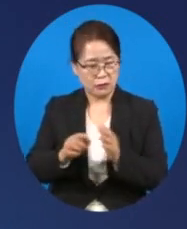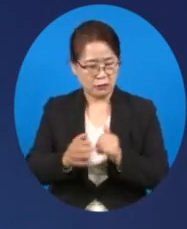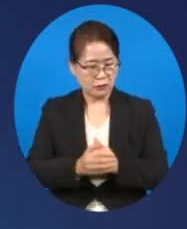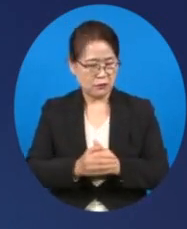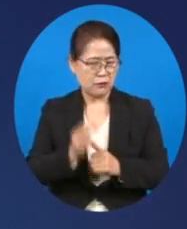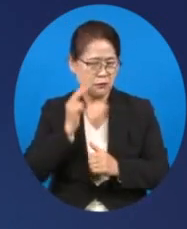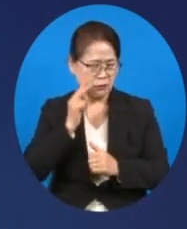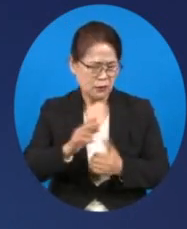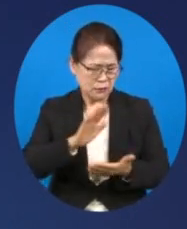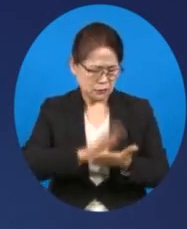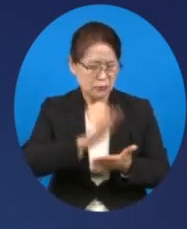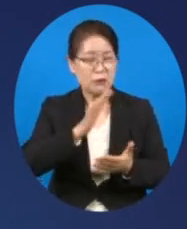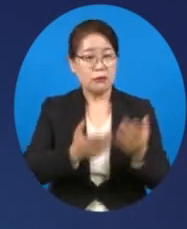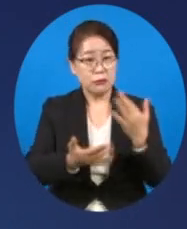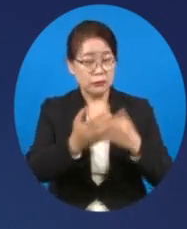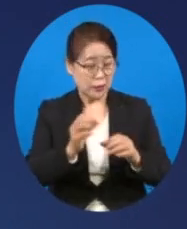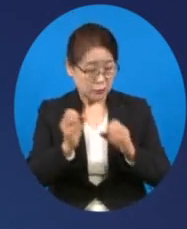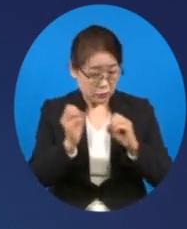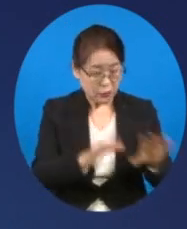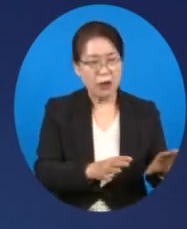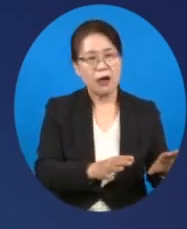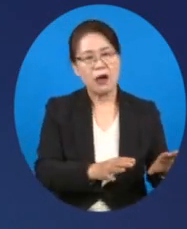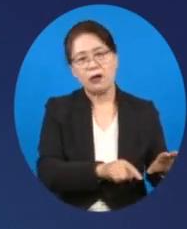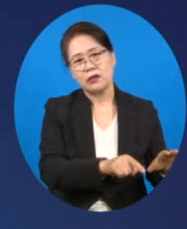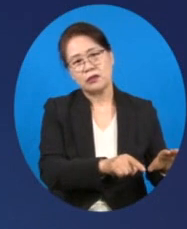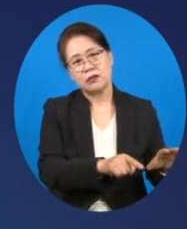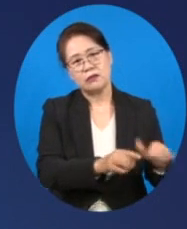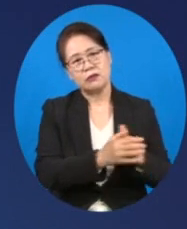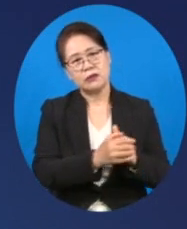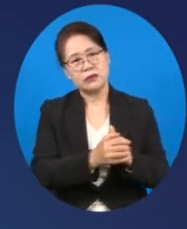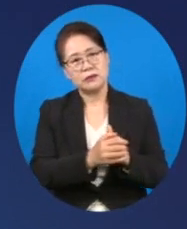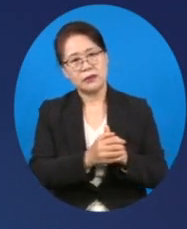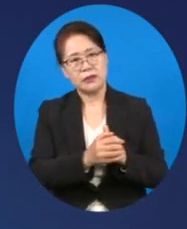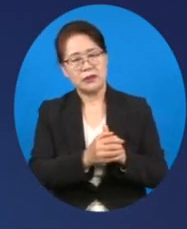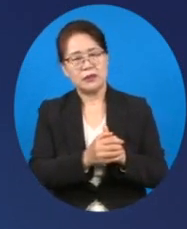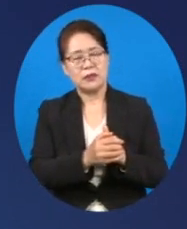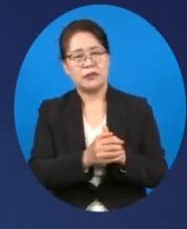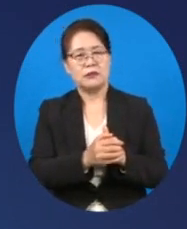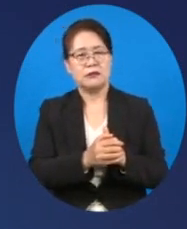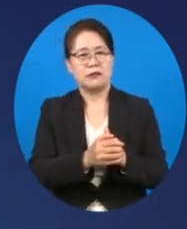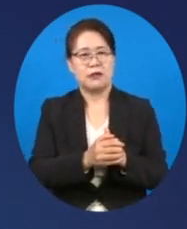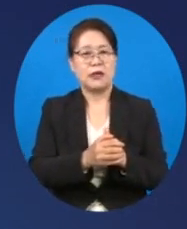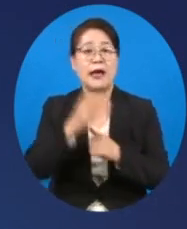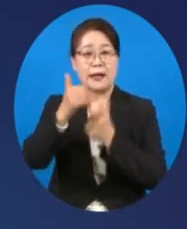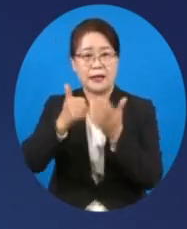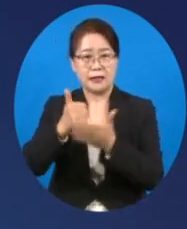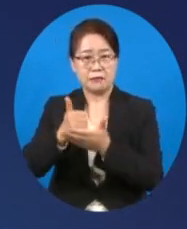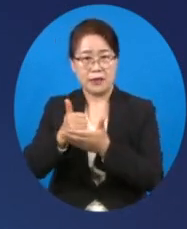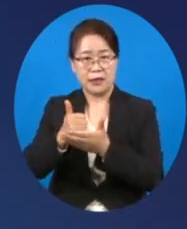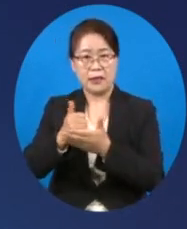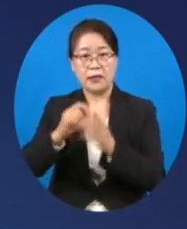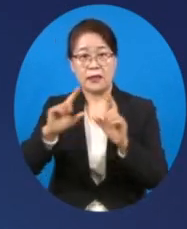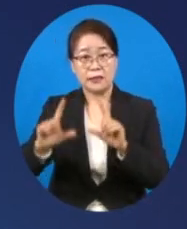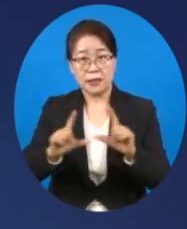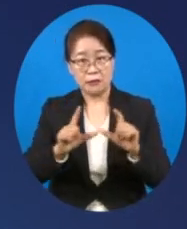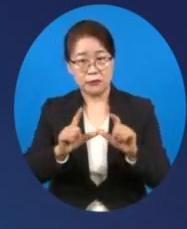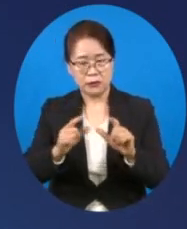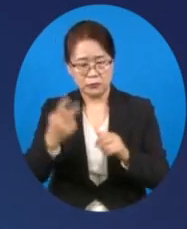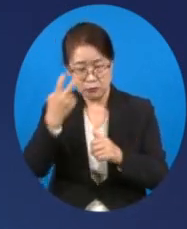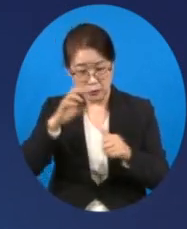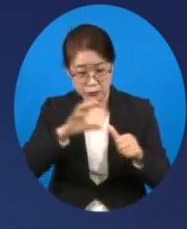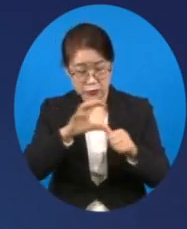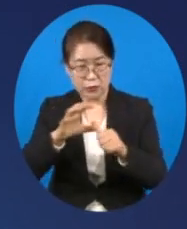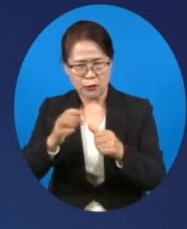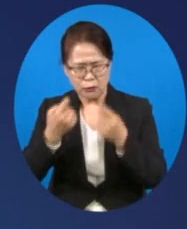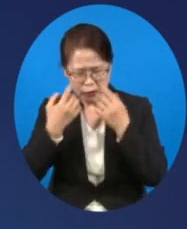풀무불 속에 던짐을 받았지만 극렬히 타는 풀무불 속에 던짐을 받았지만 하나님이 우리 인생을 책임져 주신다는 확실히 있었기